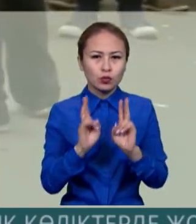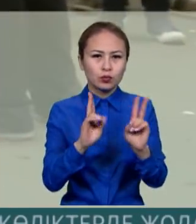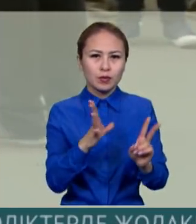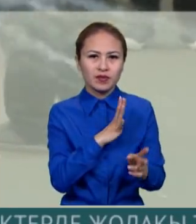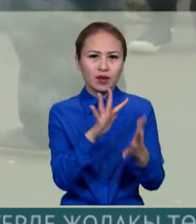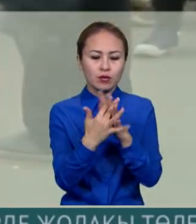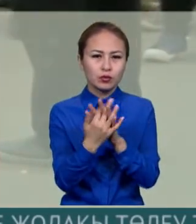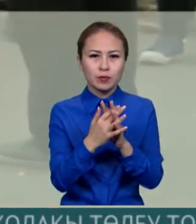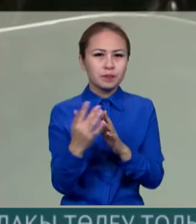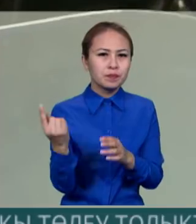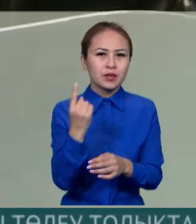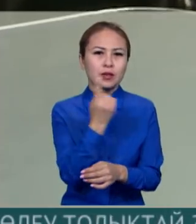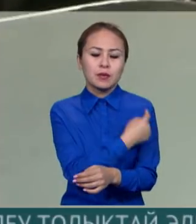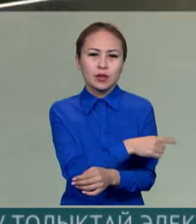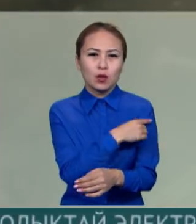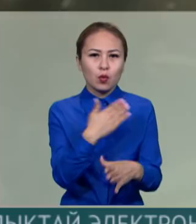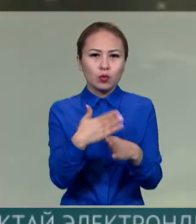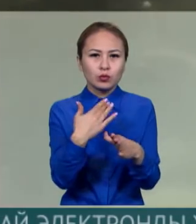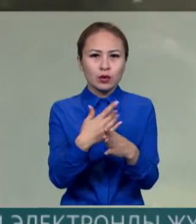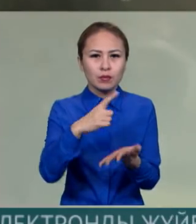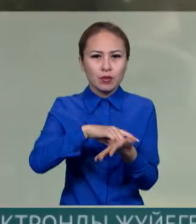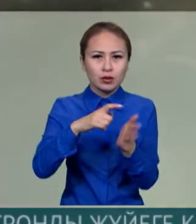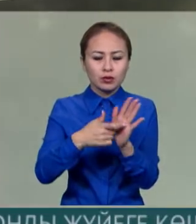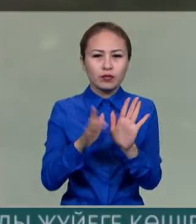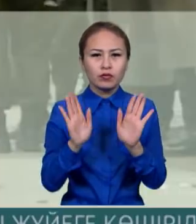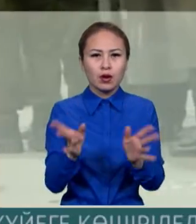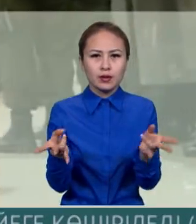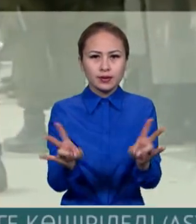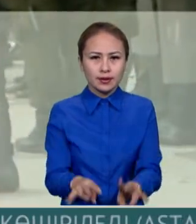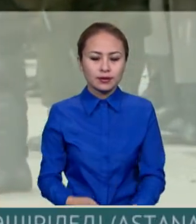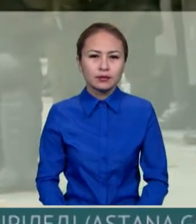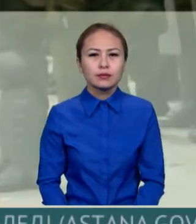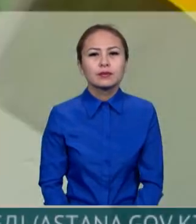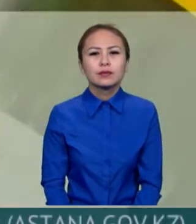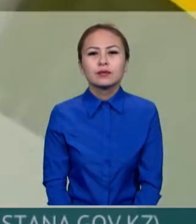ауылдарда тек алғашқы медициналық көмек көрсететін бөлімшелер ғана қалған.